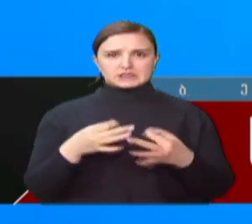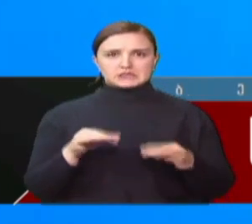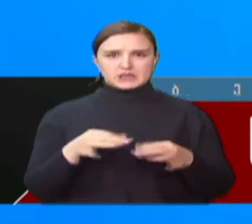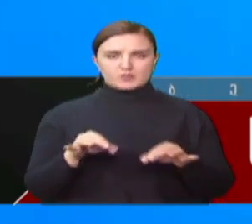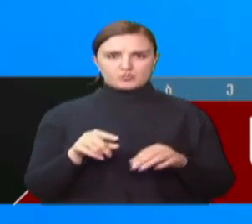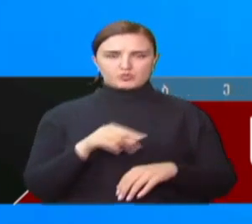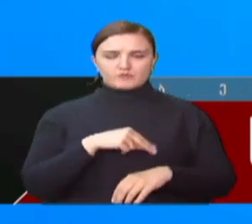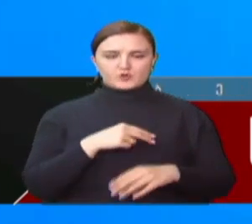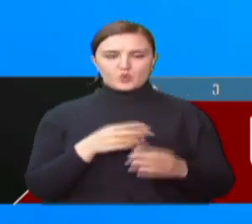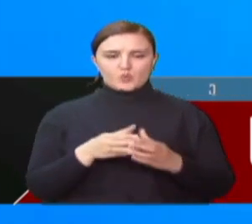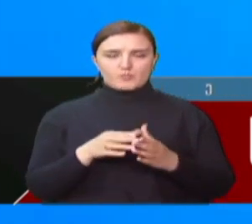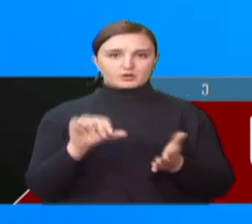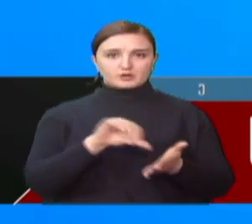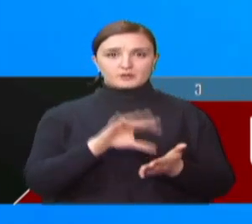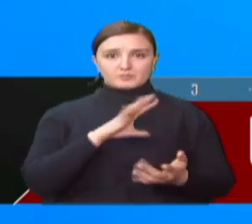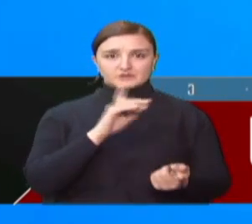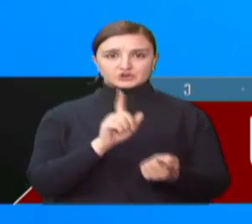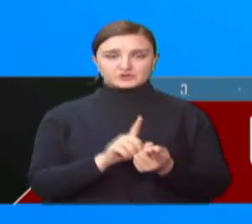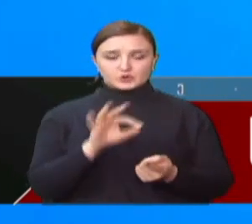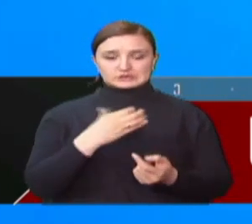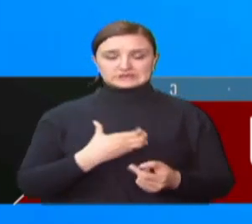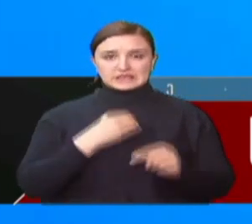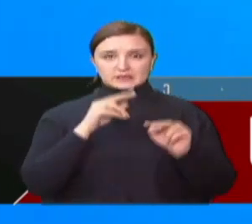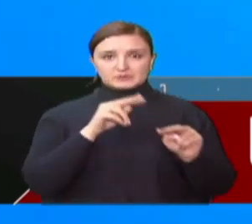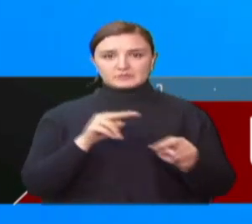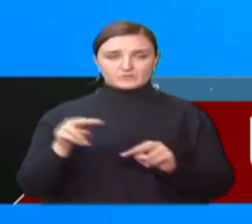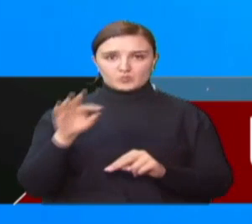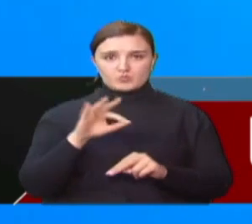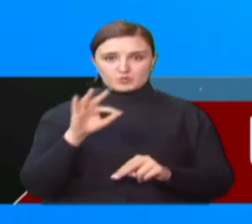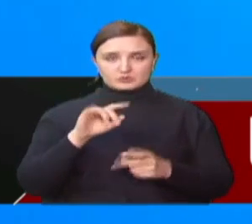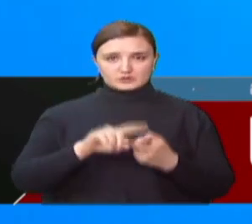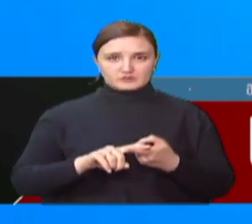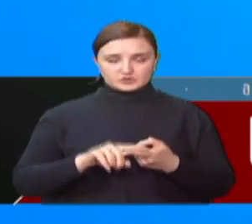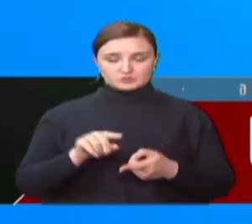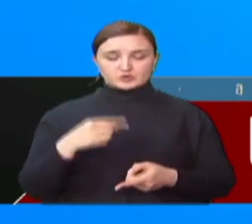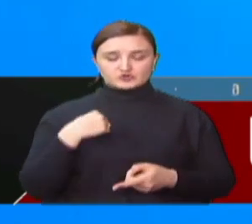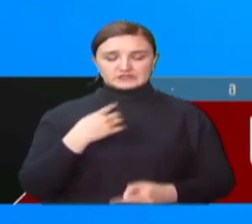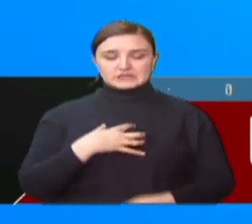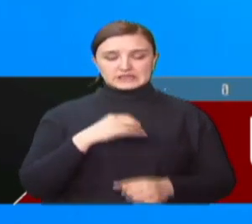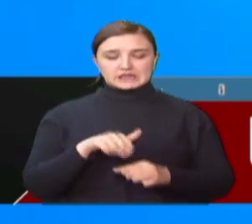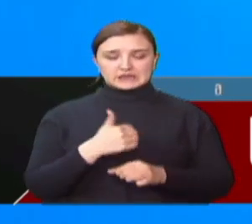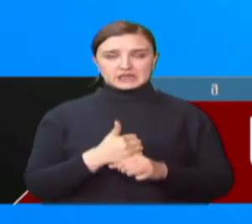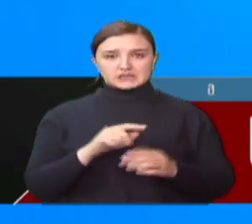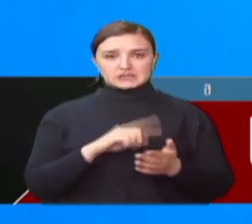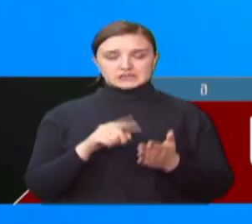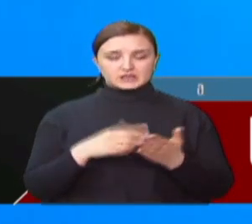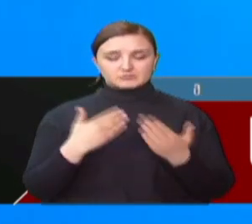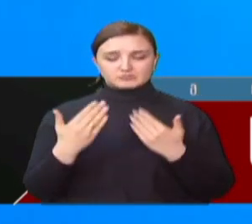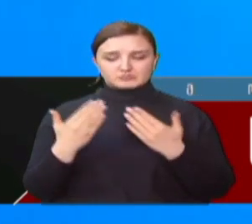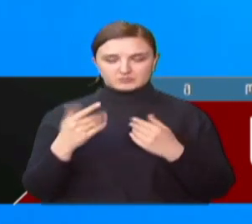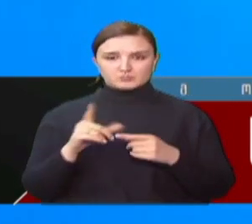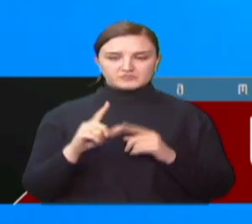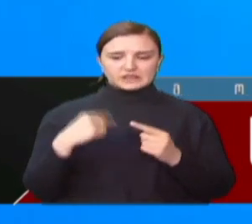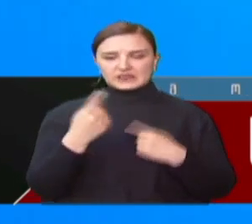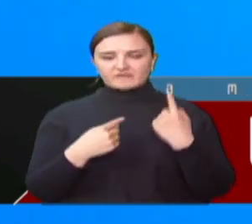კომპანია დაესწრო ამ შეხვედრას დაზღვევის დახვედრობის სამსახურთან ერთად, ჩვენ გავიარეთ ძირითადი საკითხები, კრიტიკული